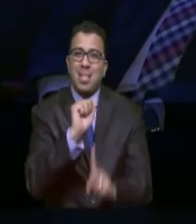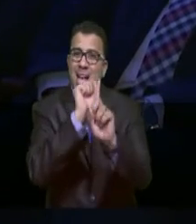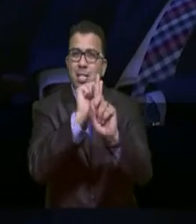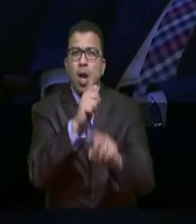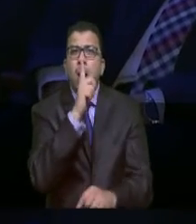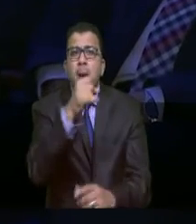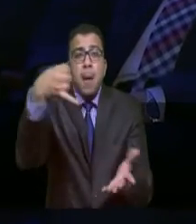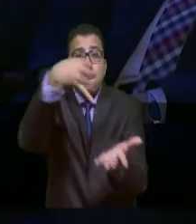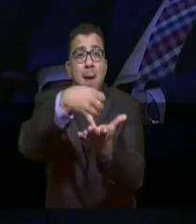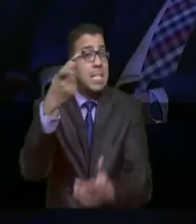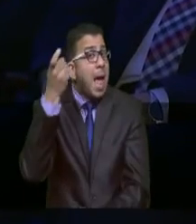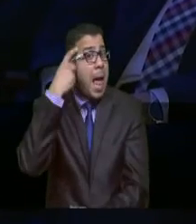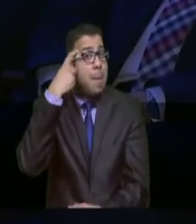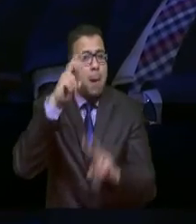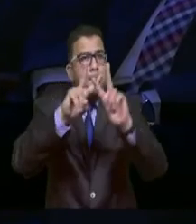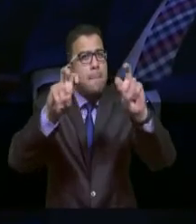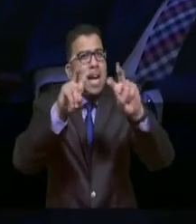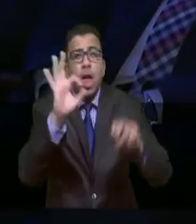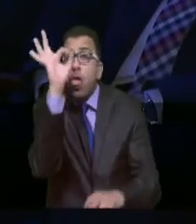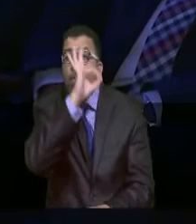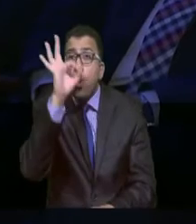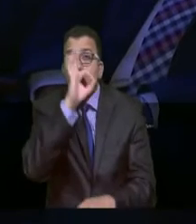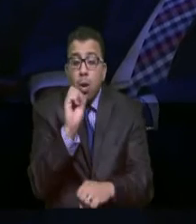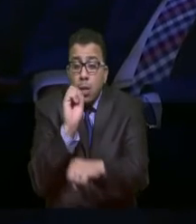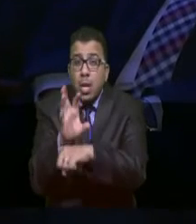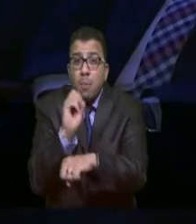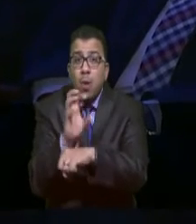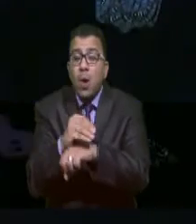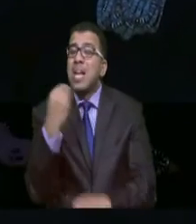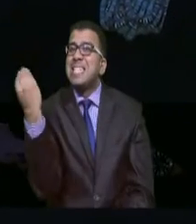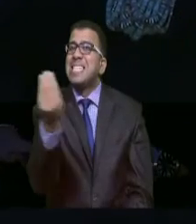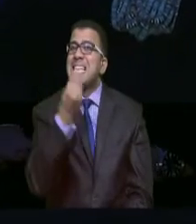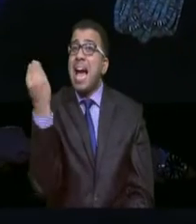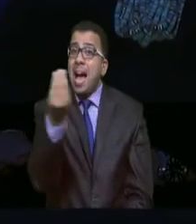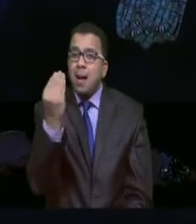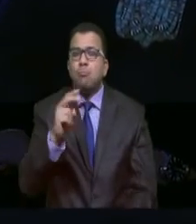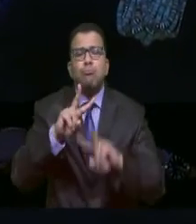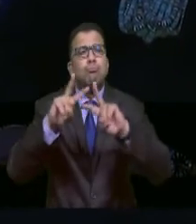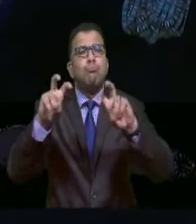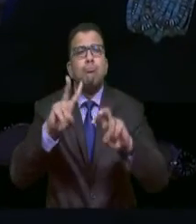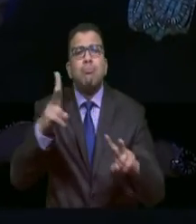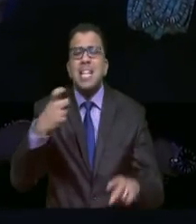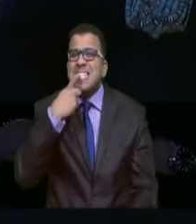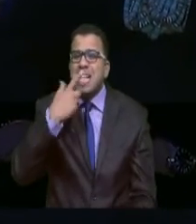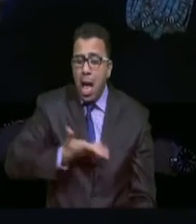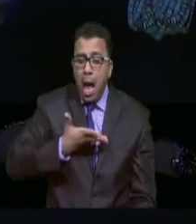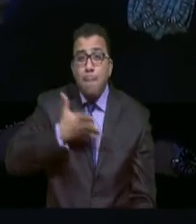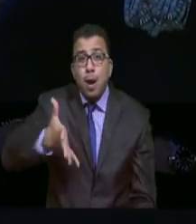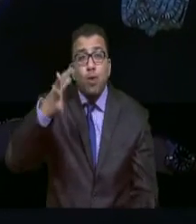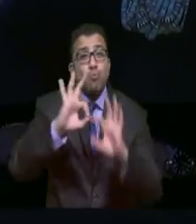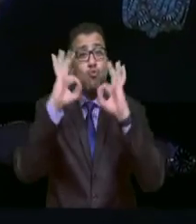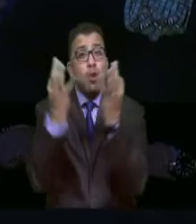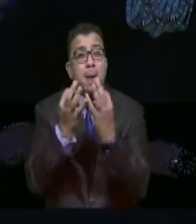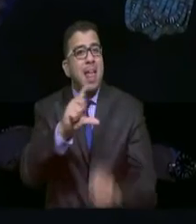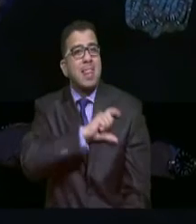ليكون مركزا علميا وبحثيا وتراثيا وتربويا وسياحيا لمختلف فئات وأعمار المجتمع